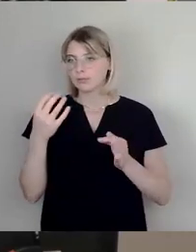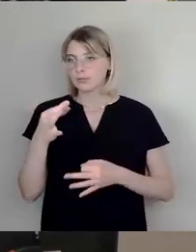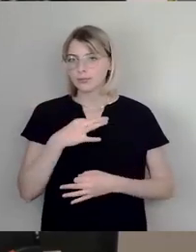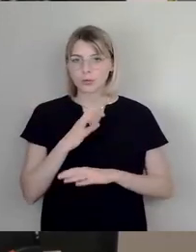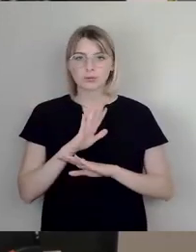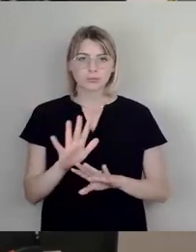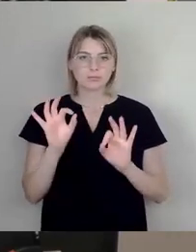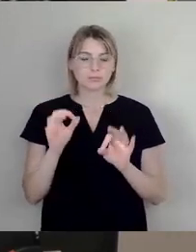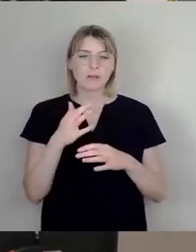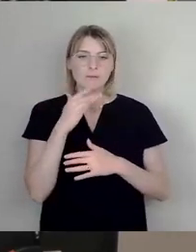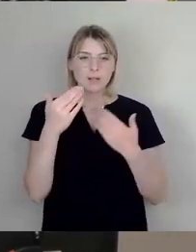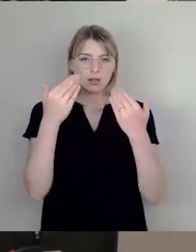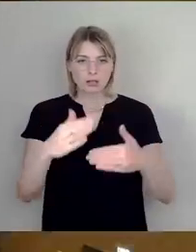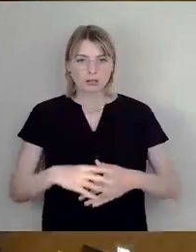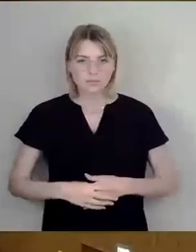Vielen Dank.